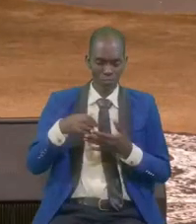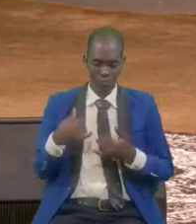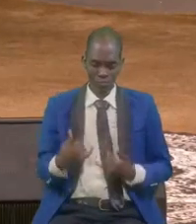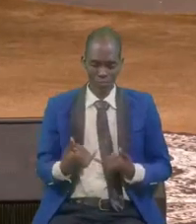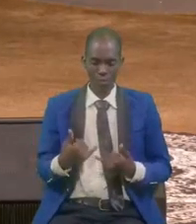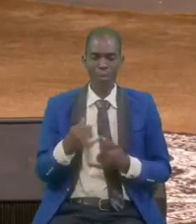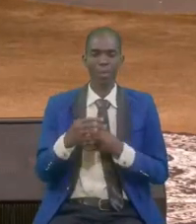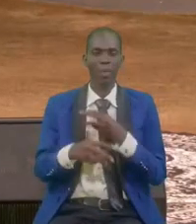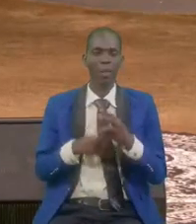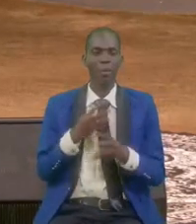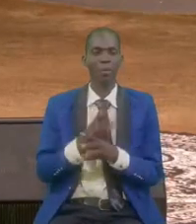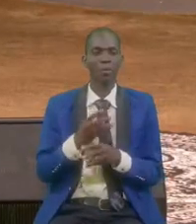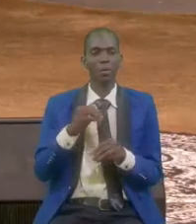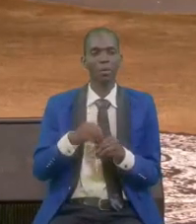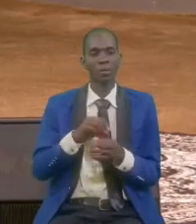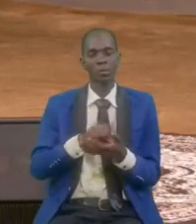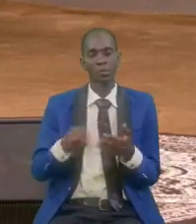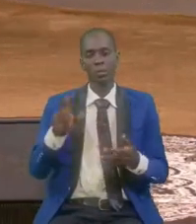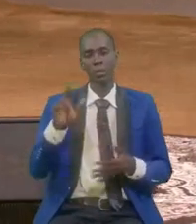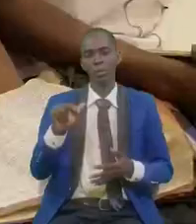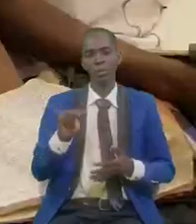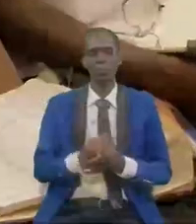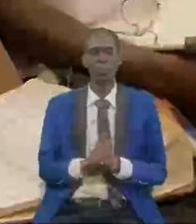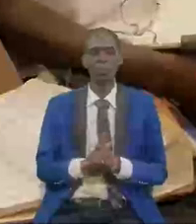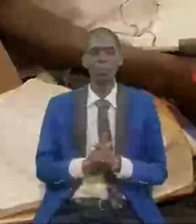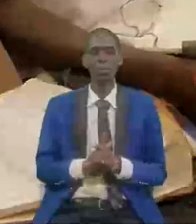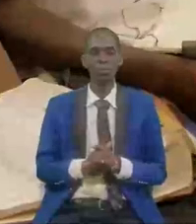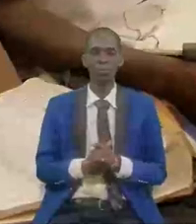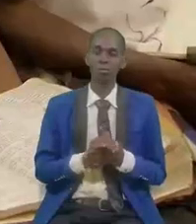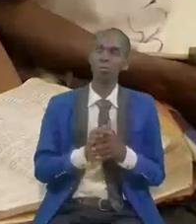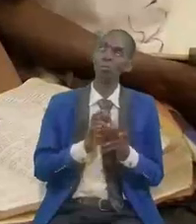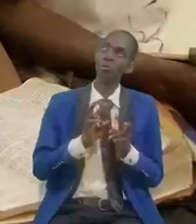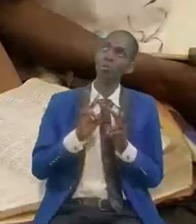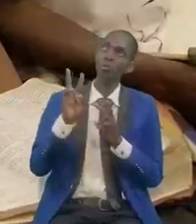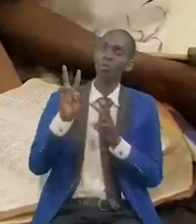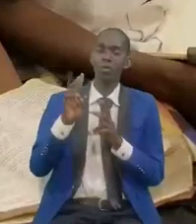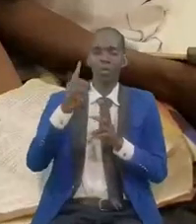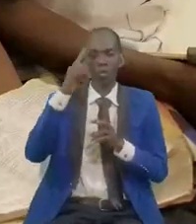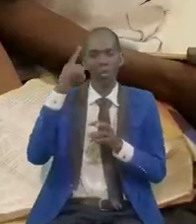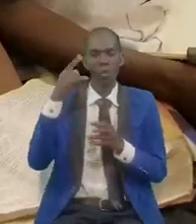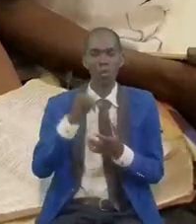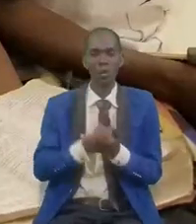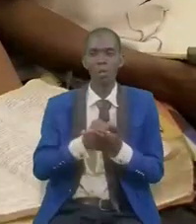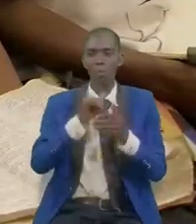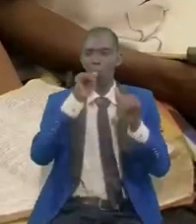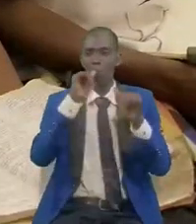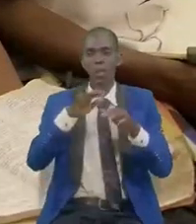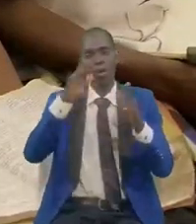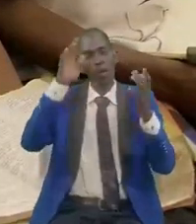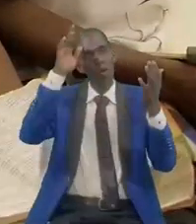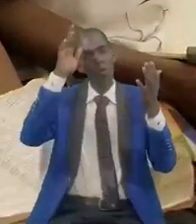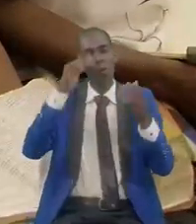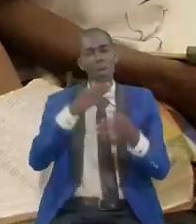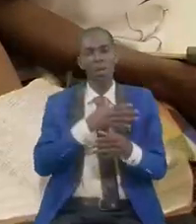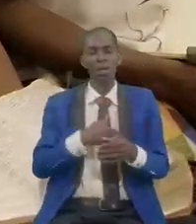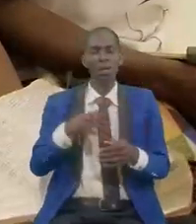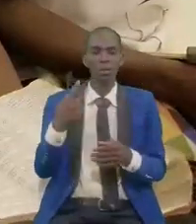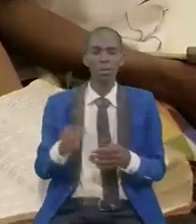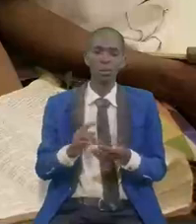la justice et la piété. 13 dit, en attendant la bienheureuse espérance et